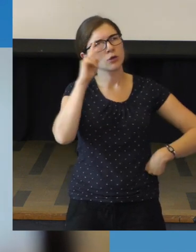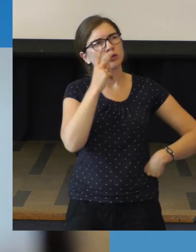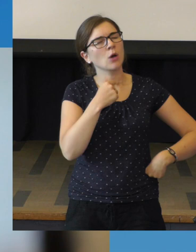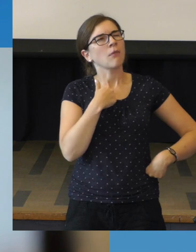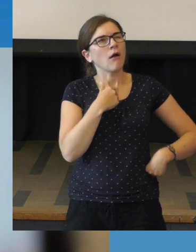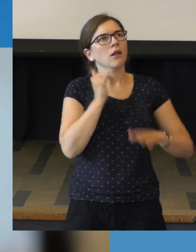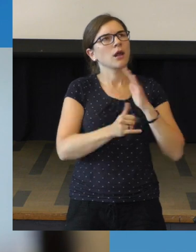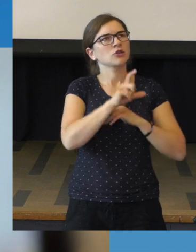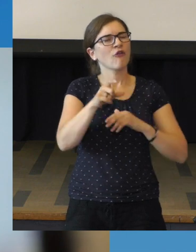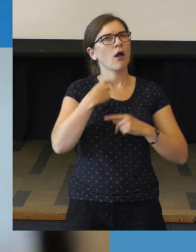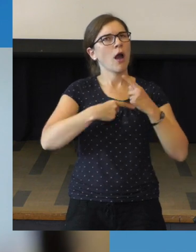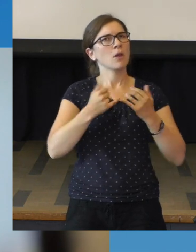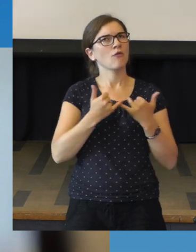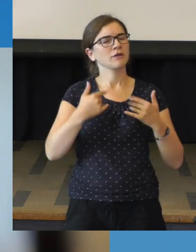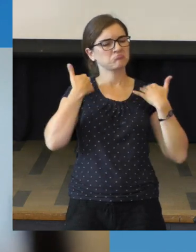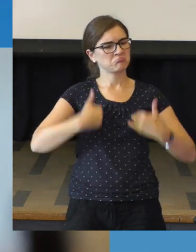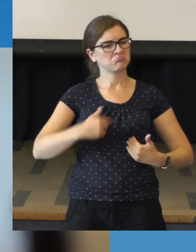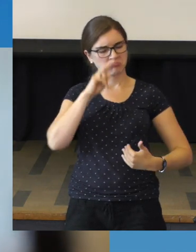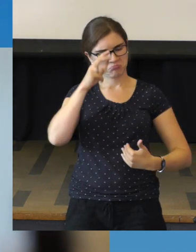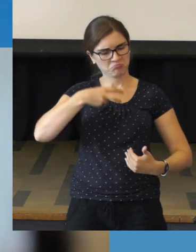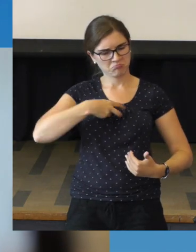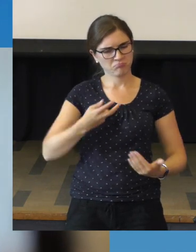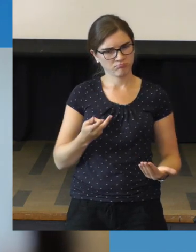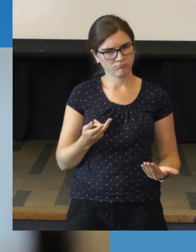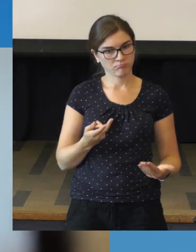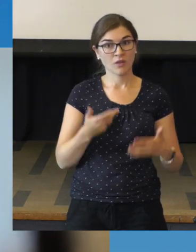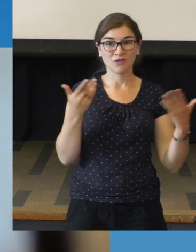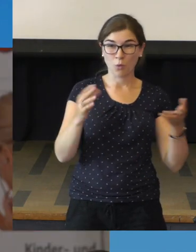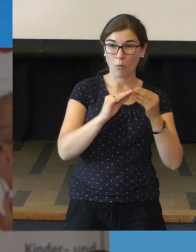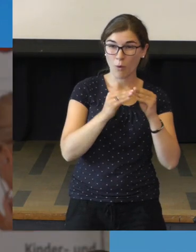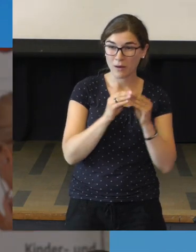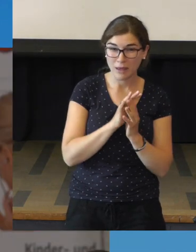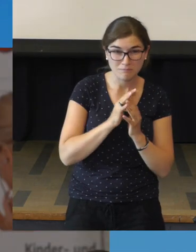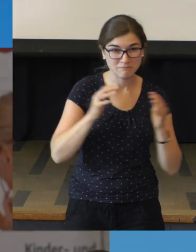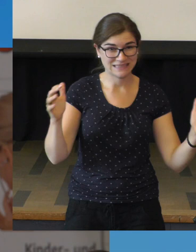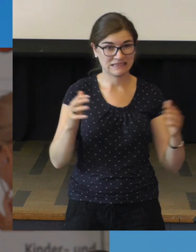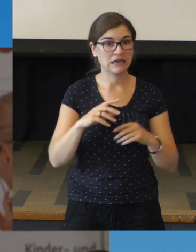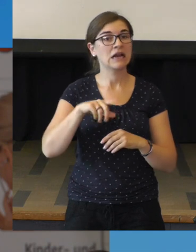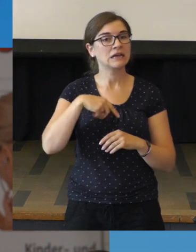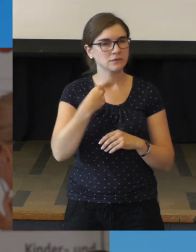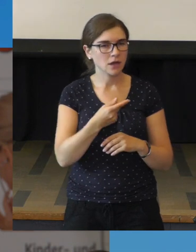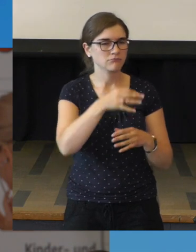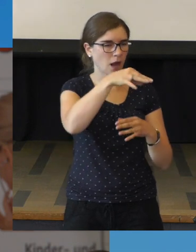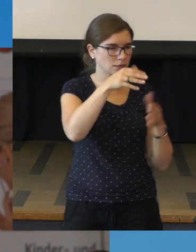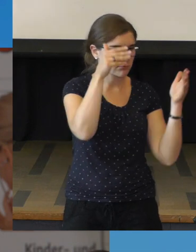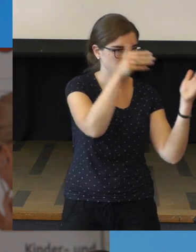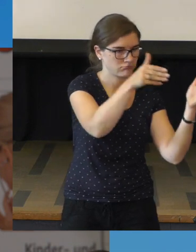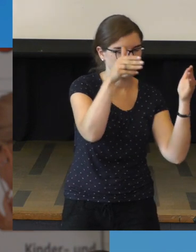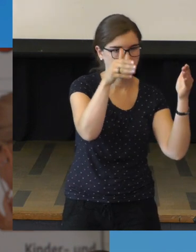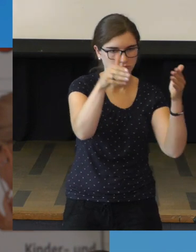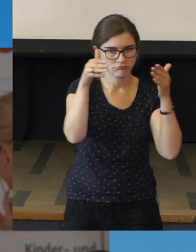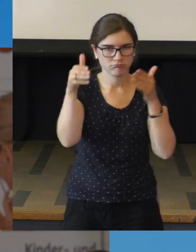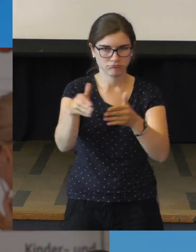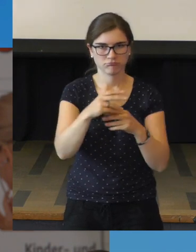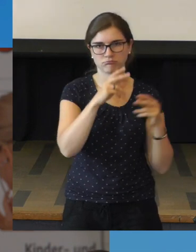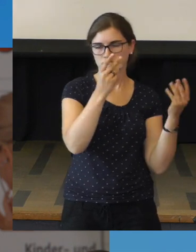Wochen ergangen ist. Und wenn größere Probleme waren, dass man auf den Einzelnen etwas